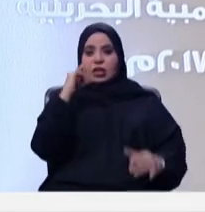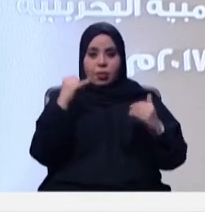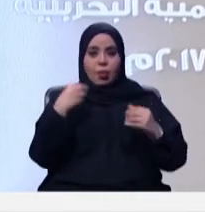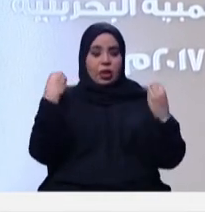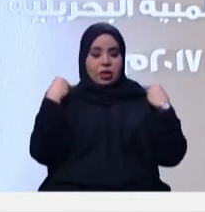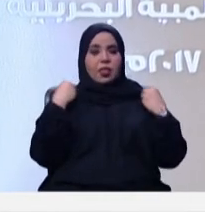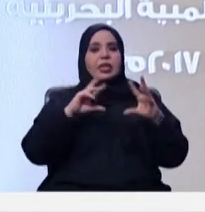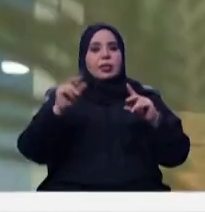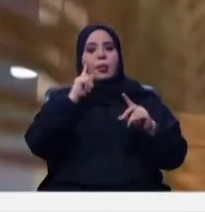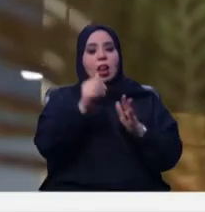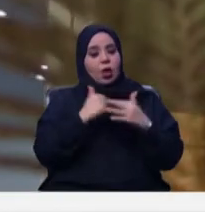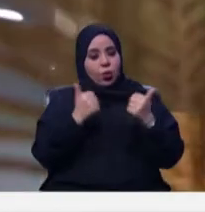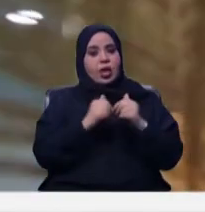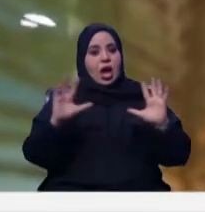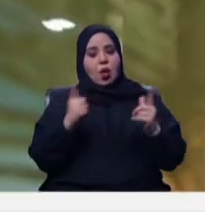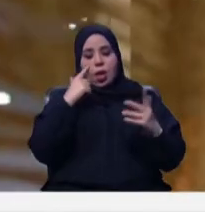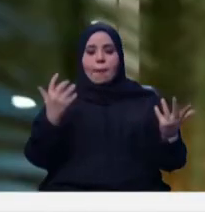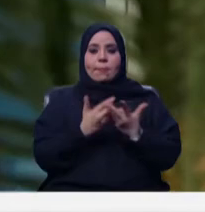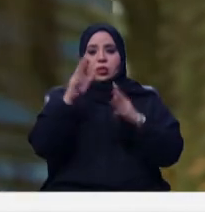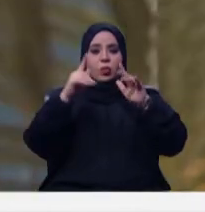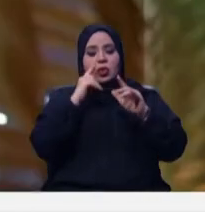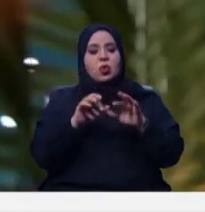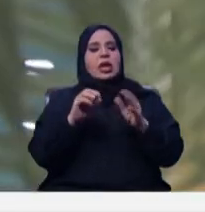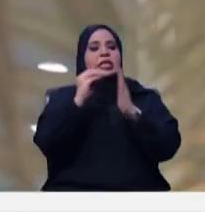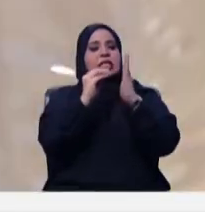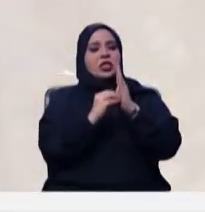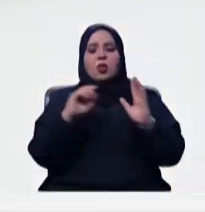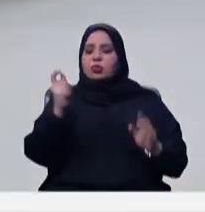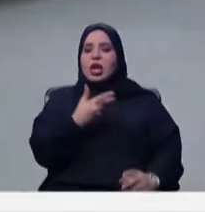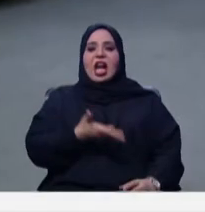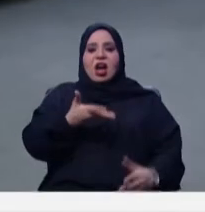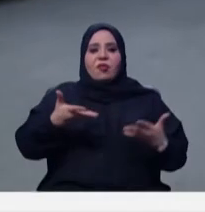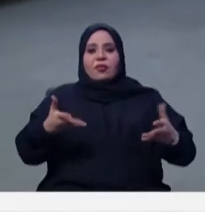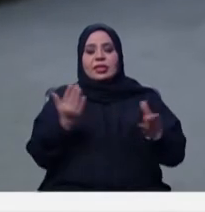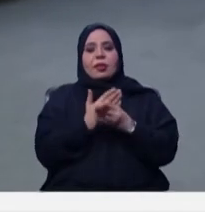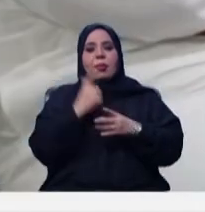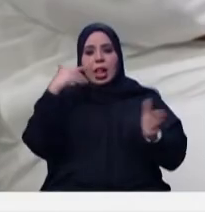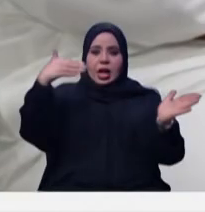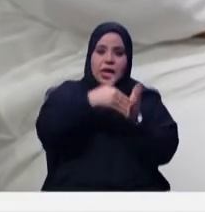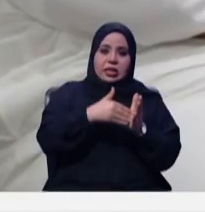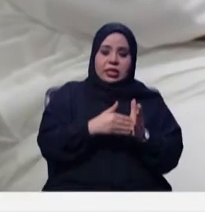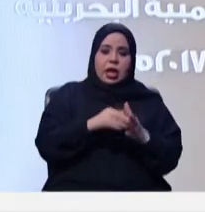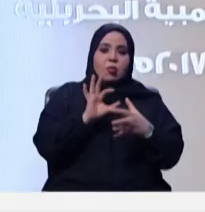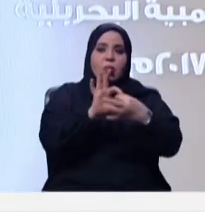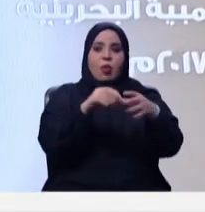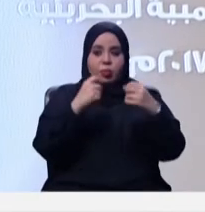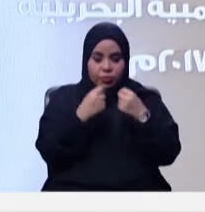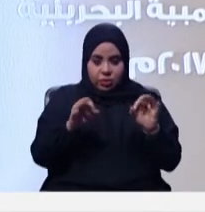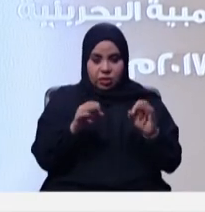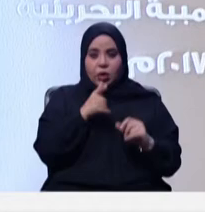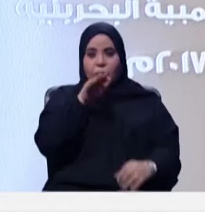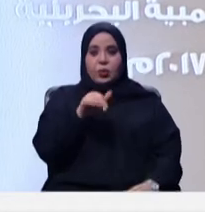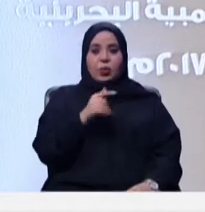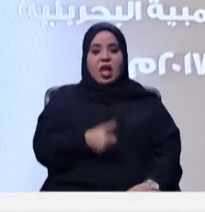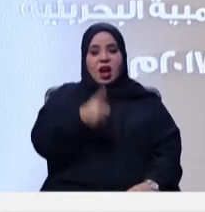يقدرون اولياء الامور والمشاركين انهم يسجلون بكل سلاسة من خلال هاي الابليكيشن ويتمون عملية الدعم من خلال 3 خطوات: تنزيل